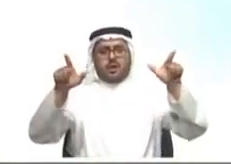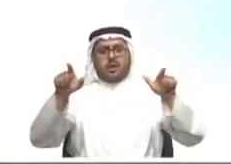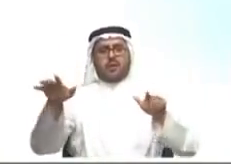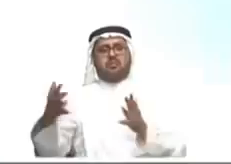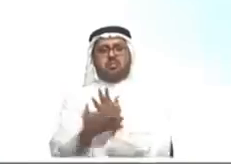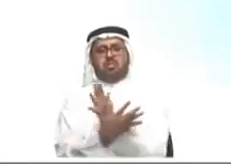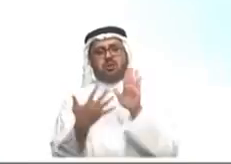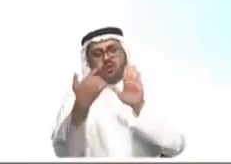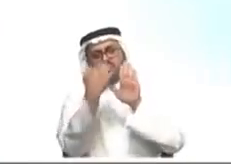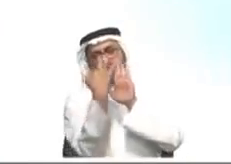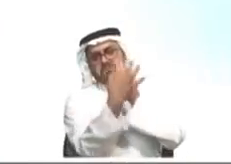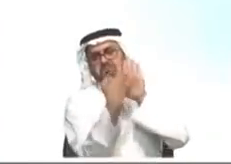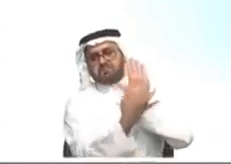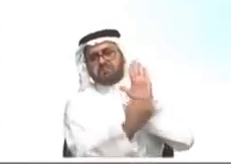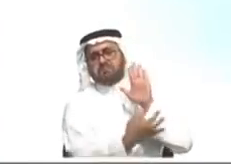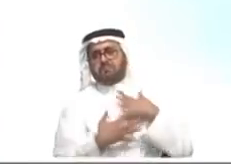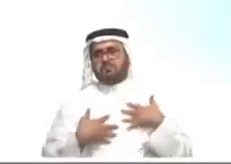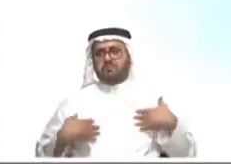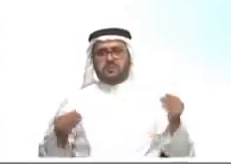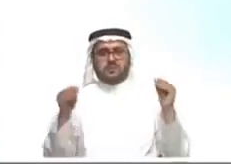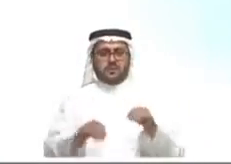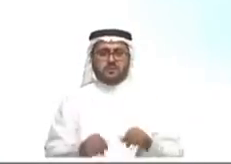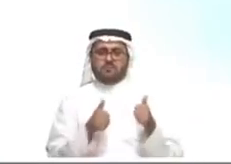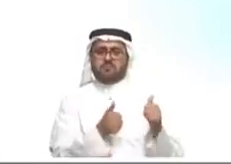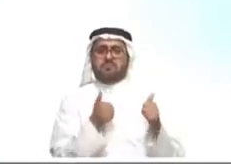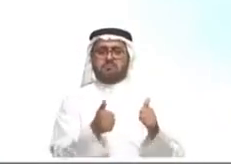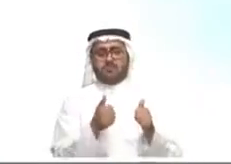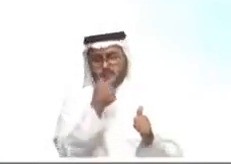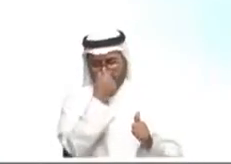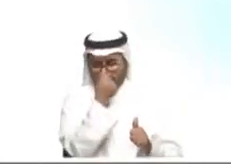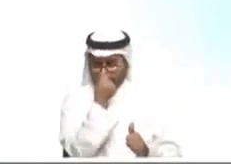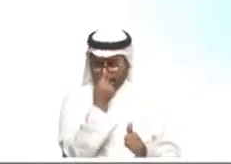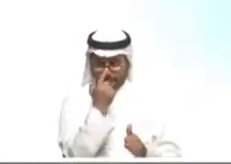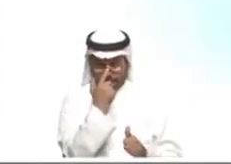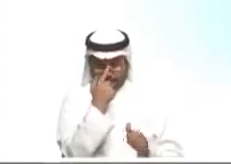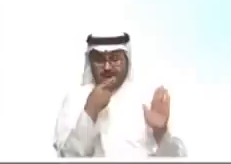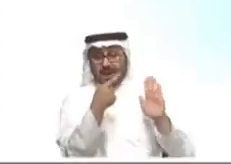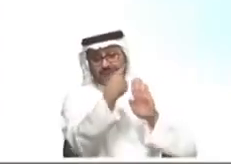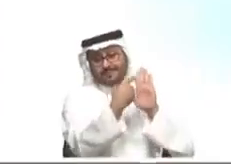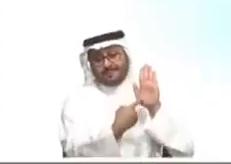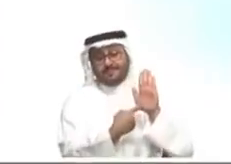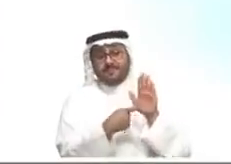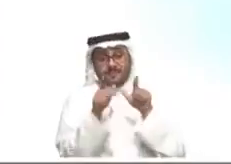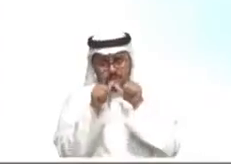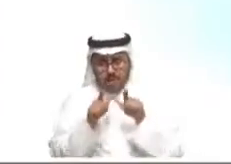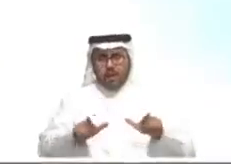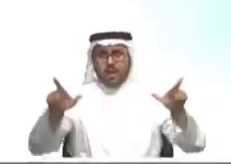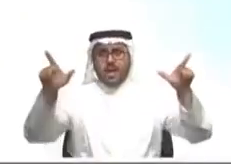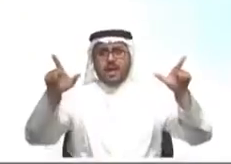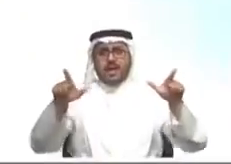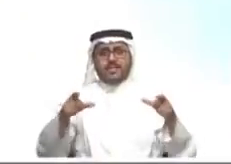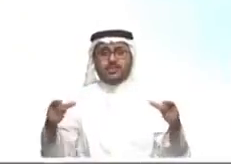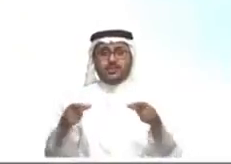من الكثير من الإعلاميين. هناك طبعا المضامين التي دعت لها